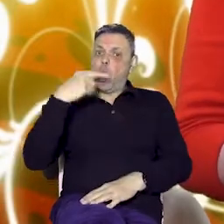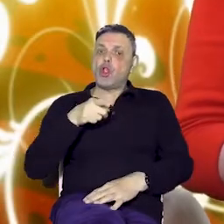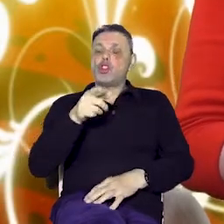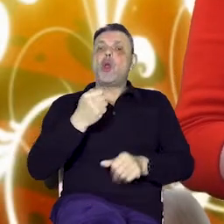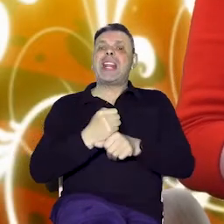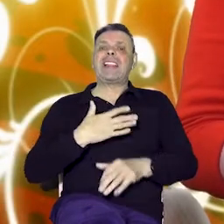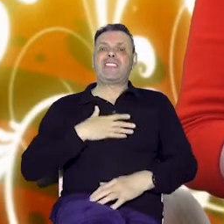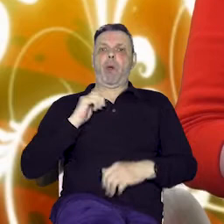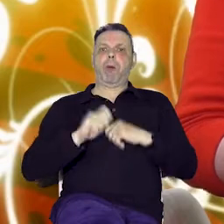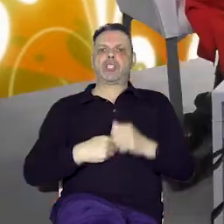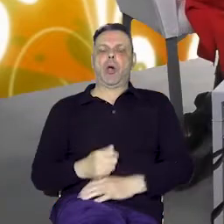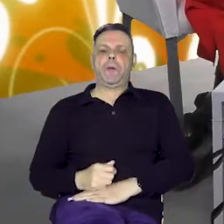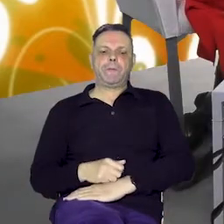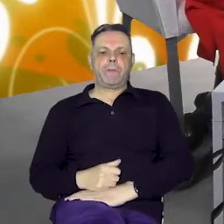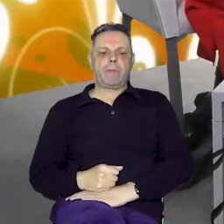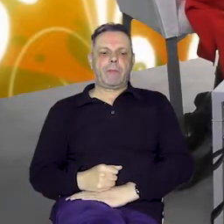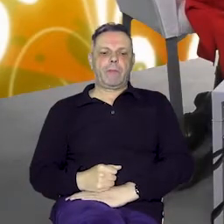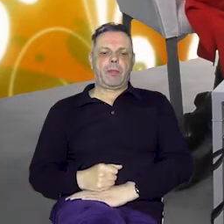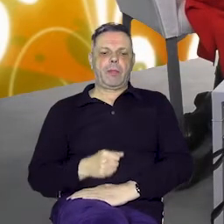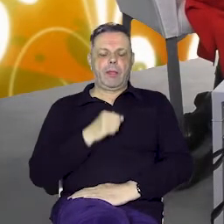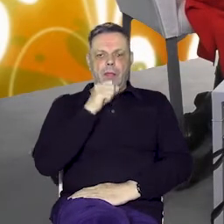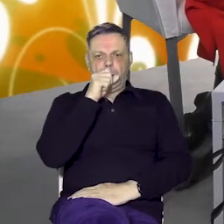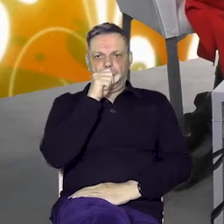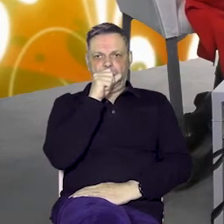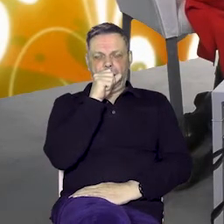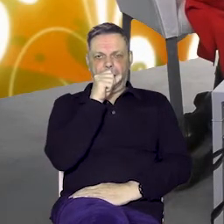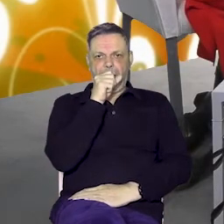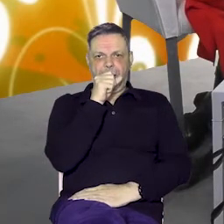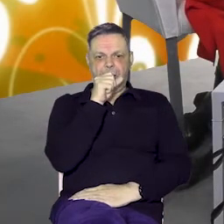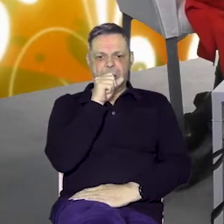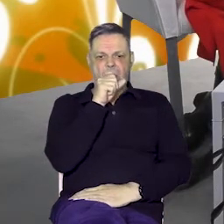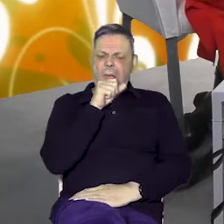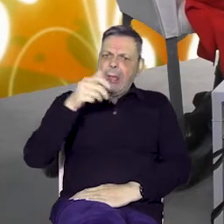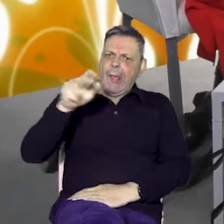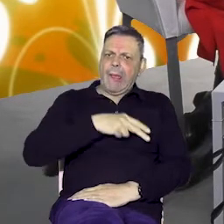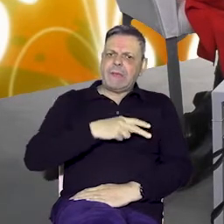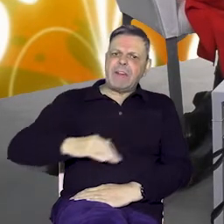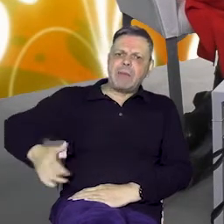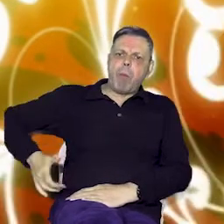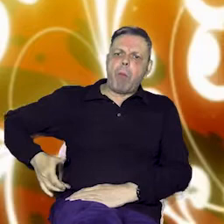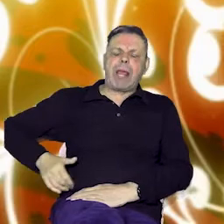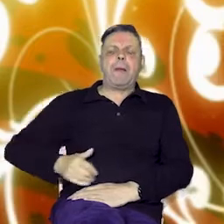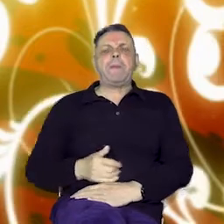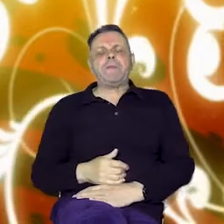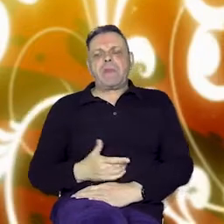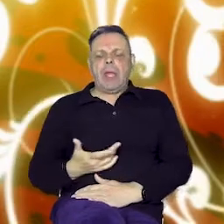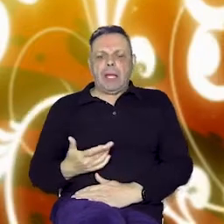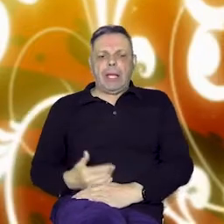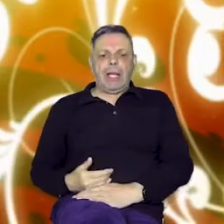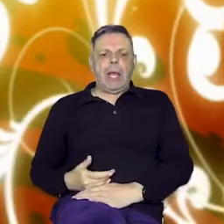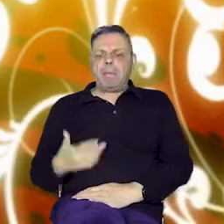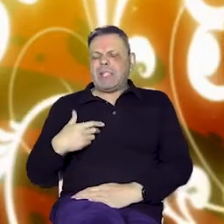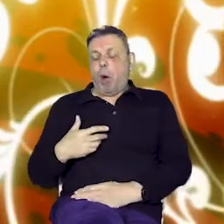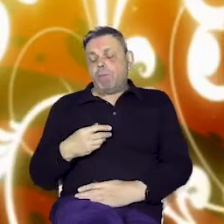svoj posao. Tako je, bravo. Oni rade svoj posao. Točno. Ali da se vratimo malo na bubrege, mada smo svuda provukli bubrege kao